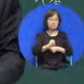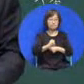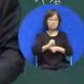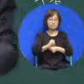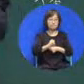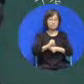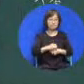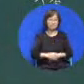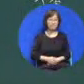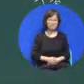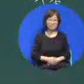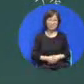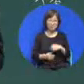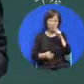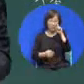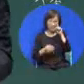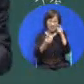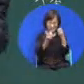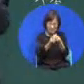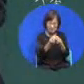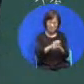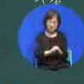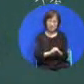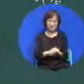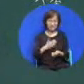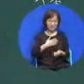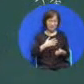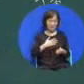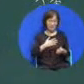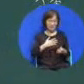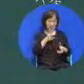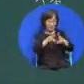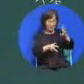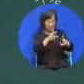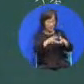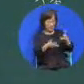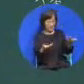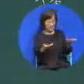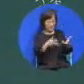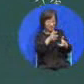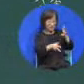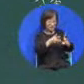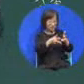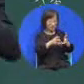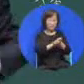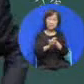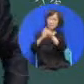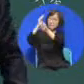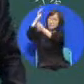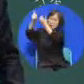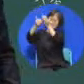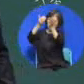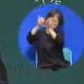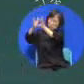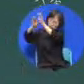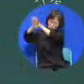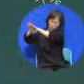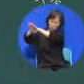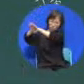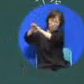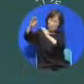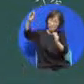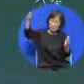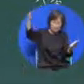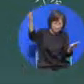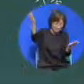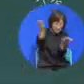바랍니다. May you 여러분의 understand 산업이 this. 하나님께서 준비하신 산업이 되면 가장 능력 있는 산업이라. If your business becomes